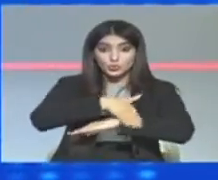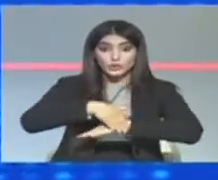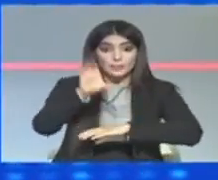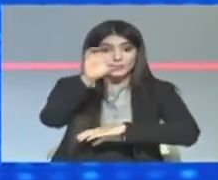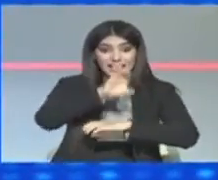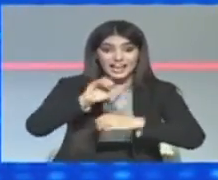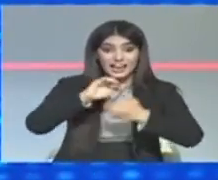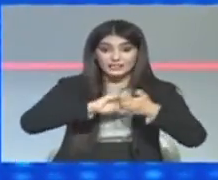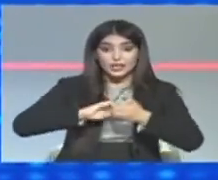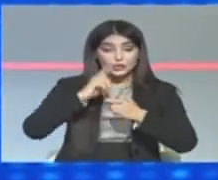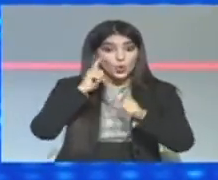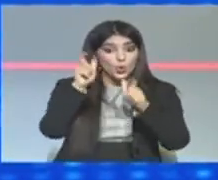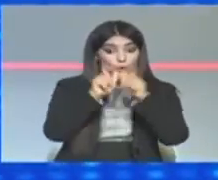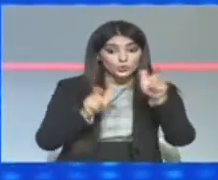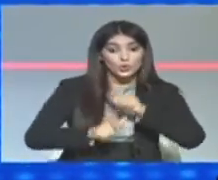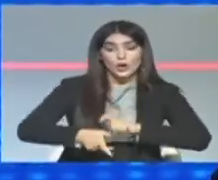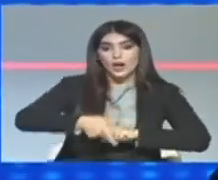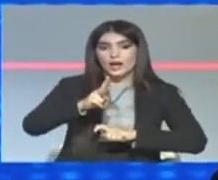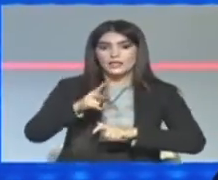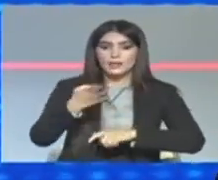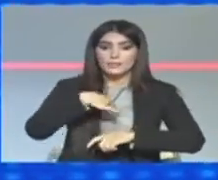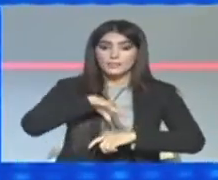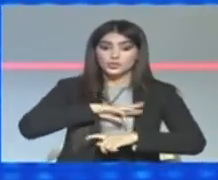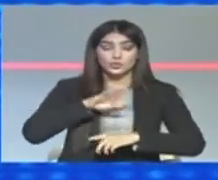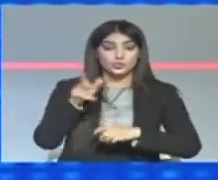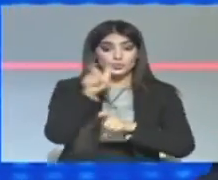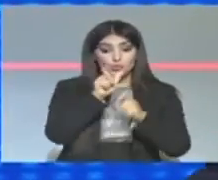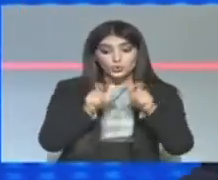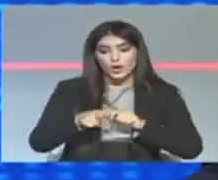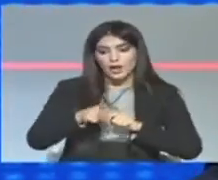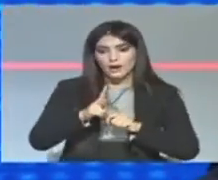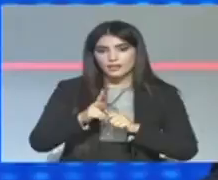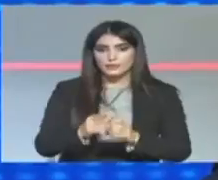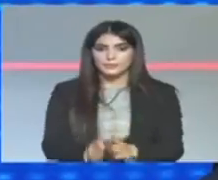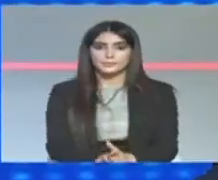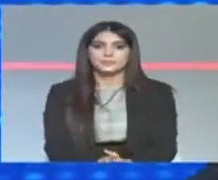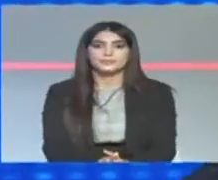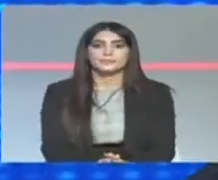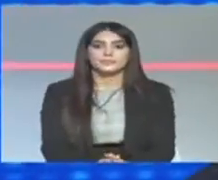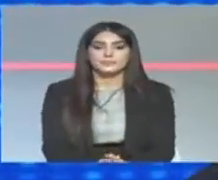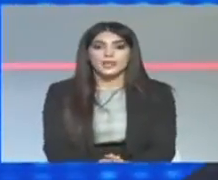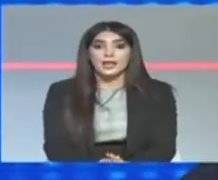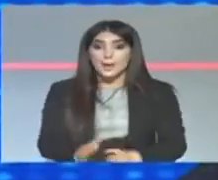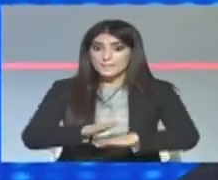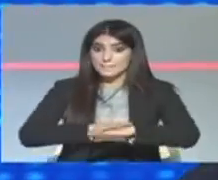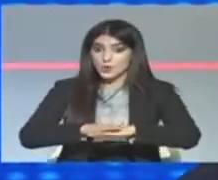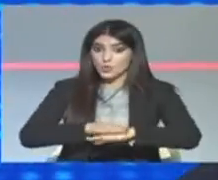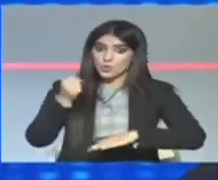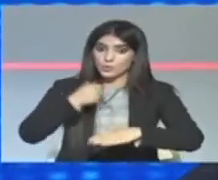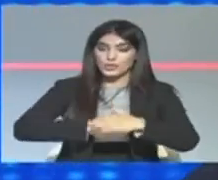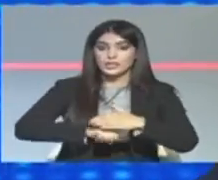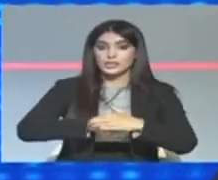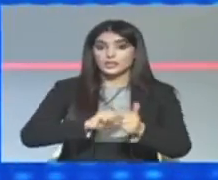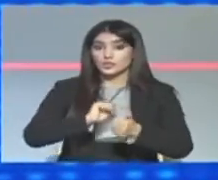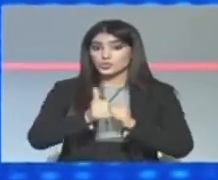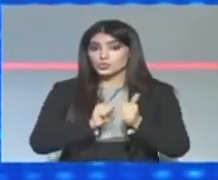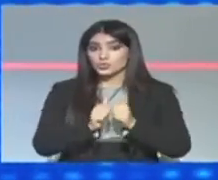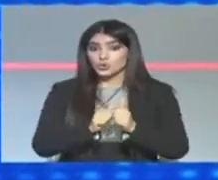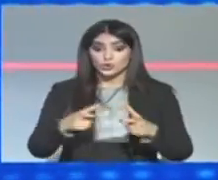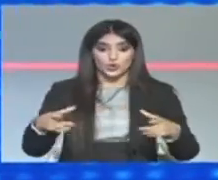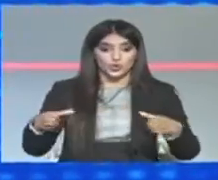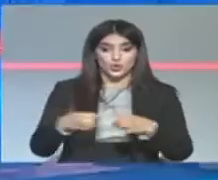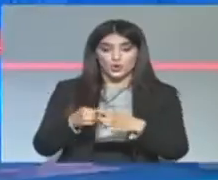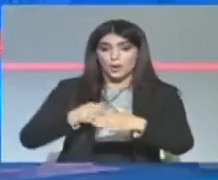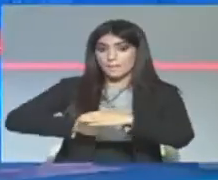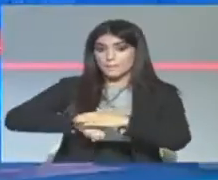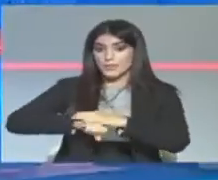بمشاركه الوكالات المتخصصه في اخبار الرياضه يرى المنتخب التونسي